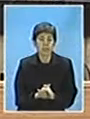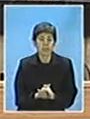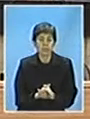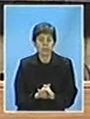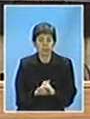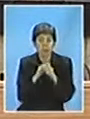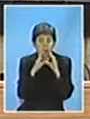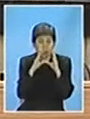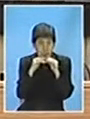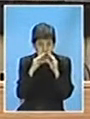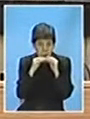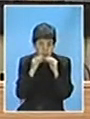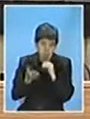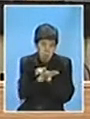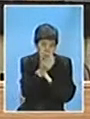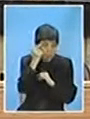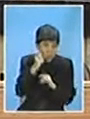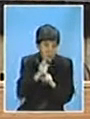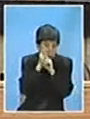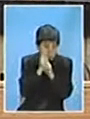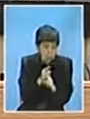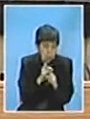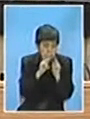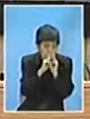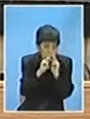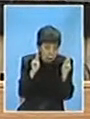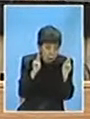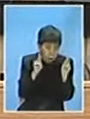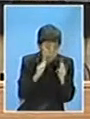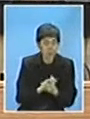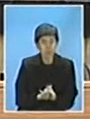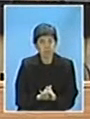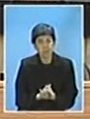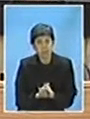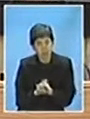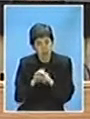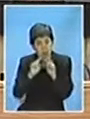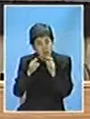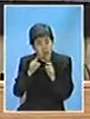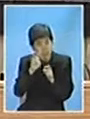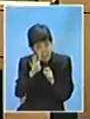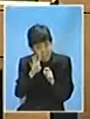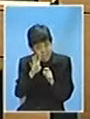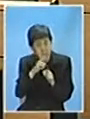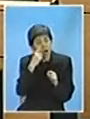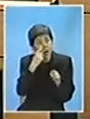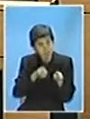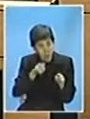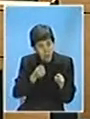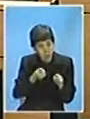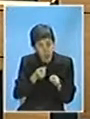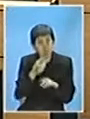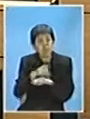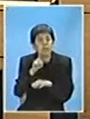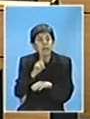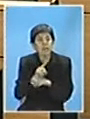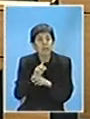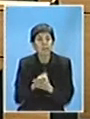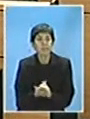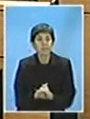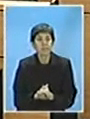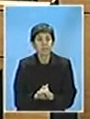ที่ประชุมส่วนใหญ่เห็นชอบตามกรรมาธิการเนี่ยวงเล็บ4น่ายังไว้คงเดิมเหมือนที่ท่านประธานถามแล้วก็ทางกร